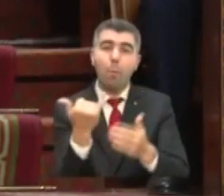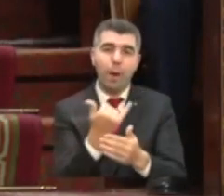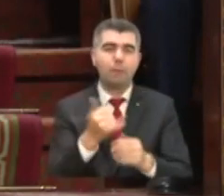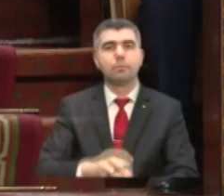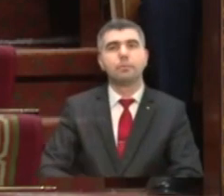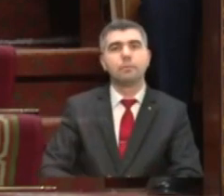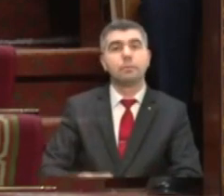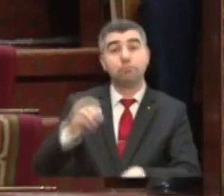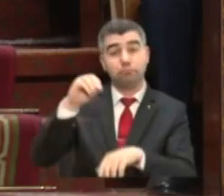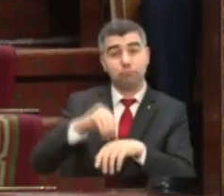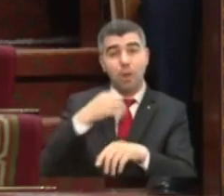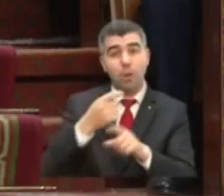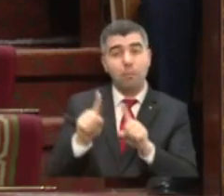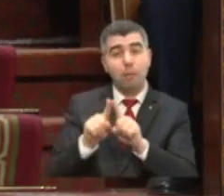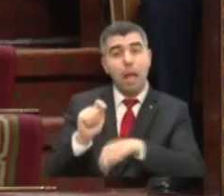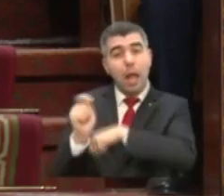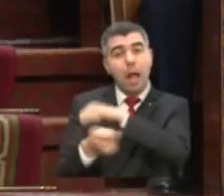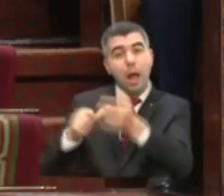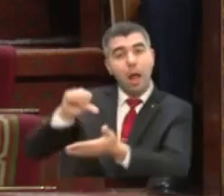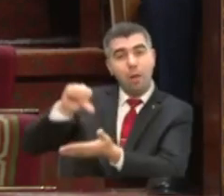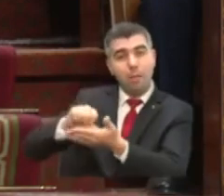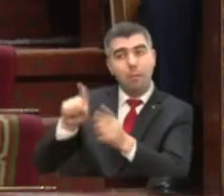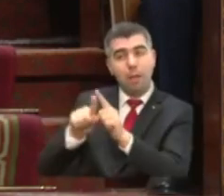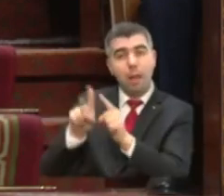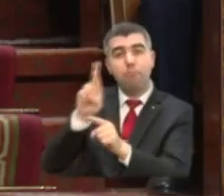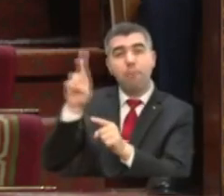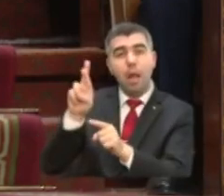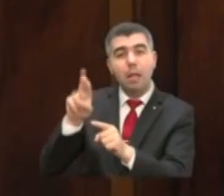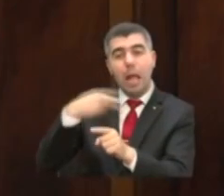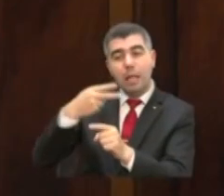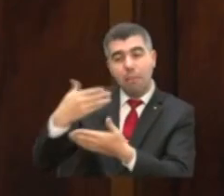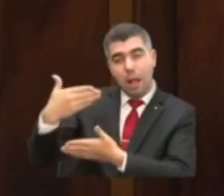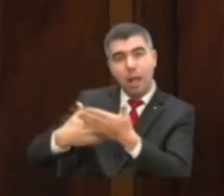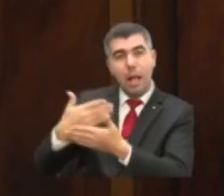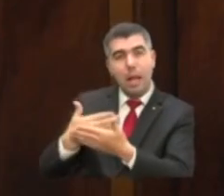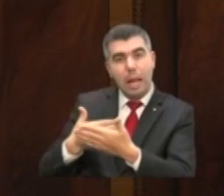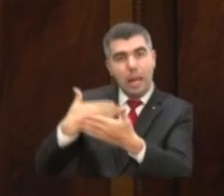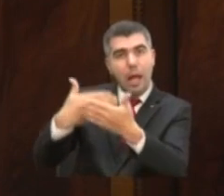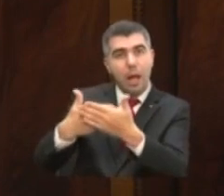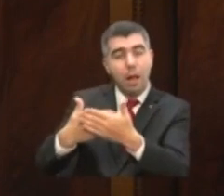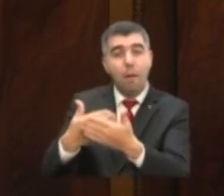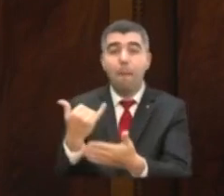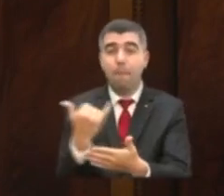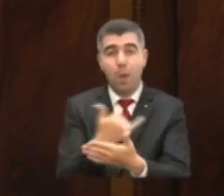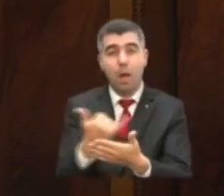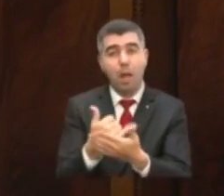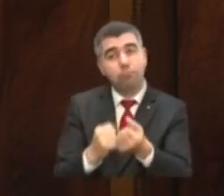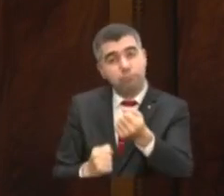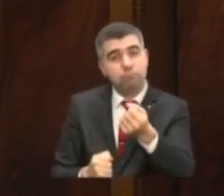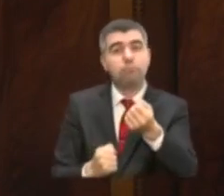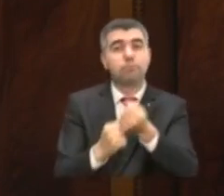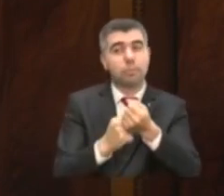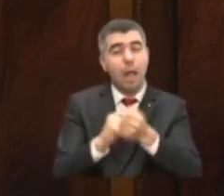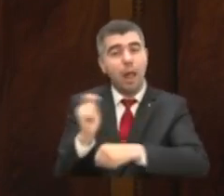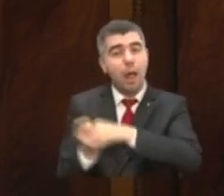إحداث طبقة وسطى قروية من خلال توجيهات سامية لصاحب الجلالة في الخطاب الأخير، لا بد من أنها ستوفر سبل العيش الكريم